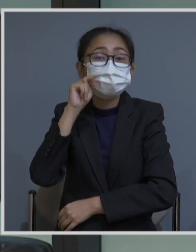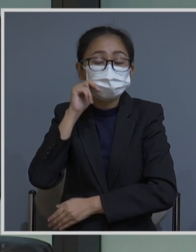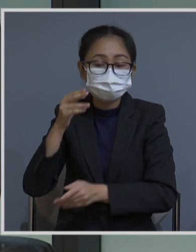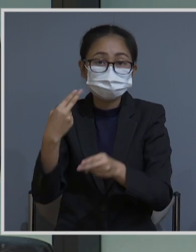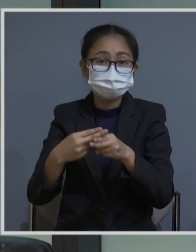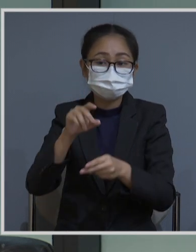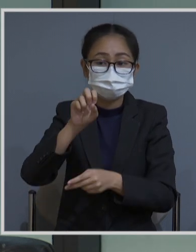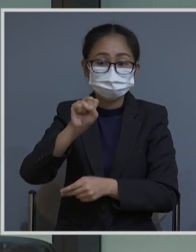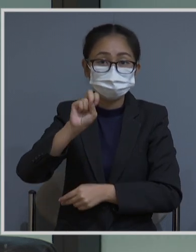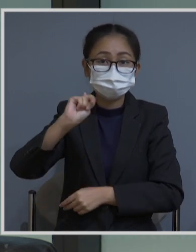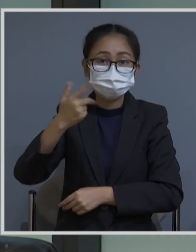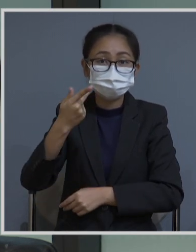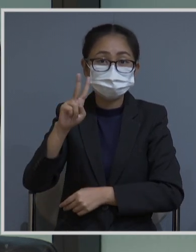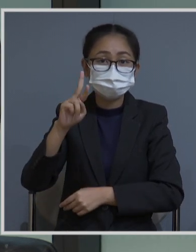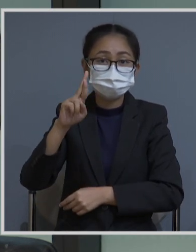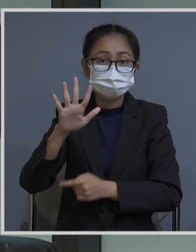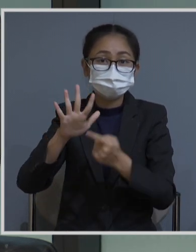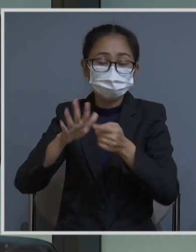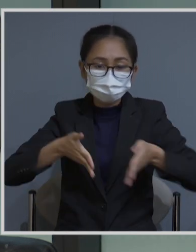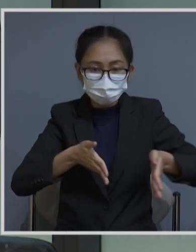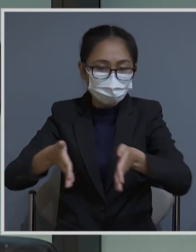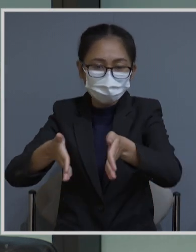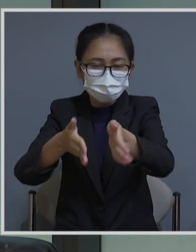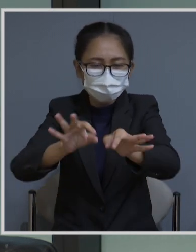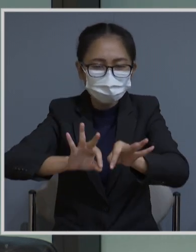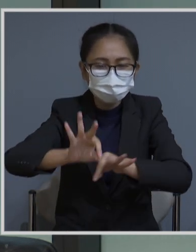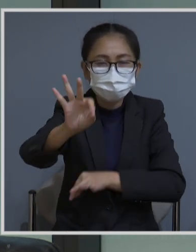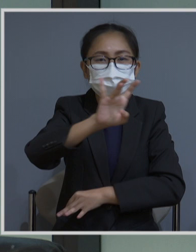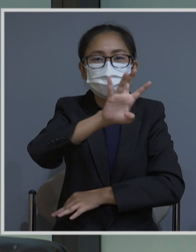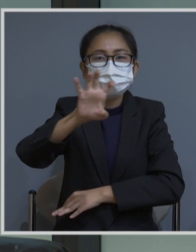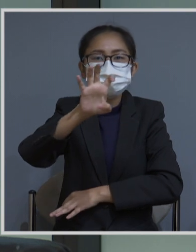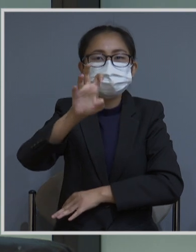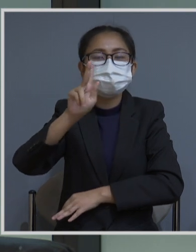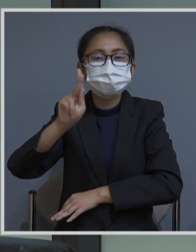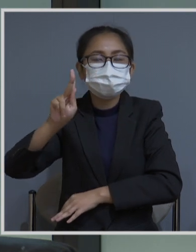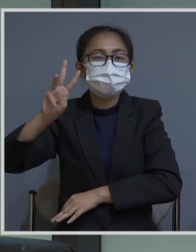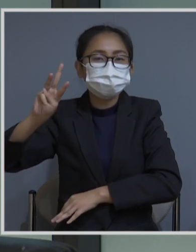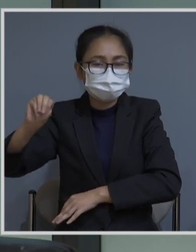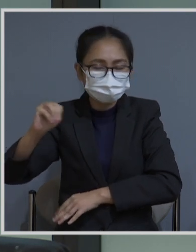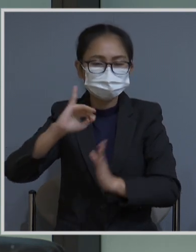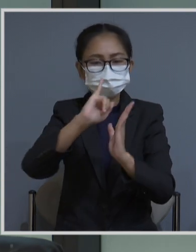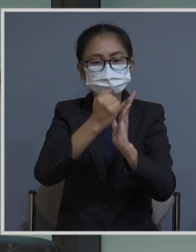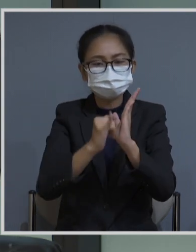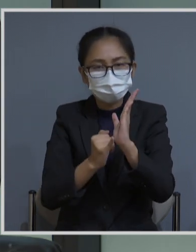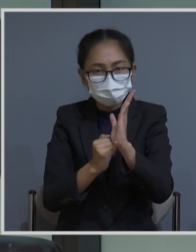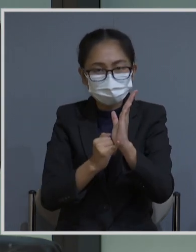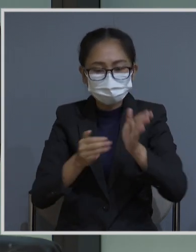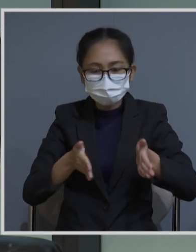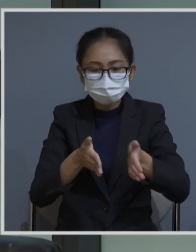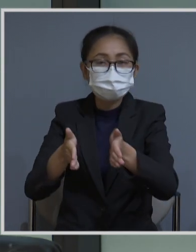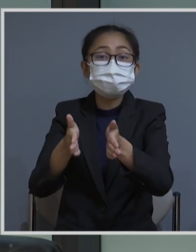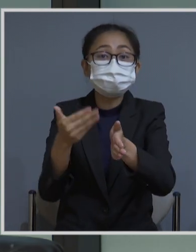แม่น้ำที่ยาว400กว่ากิโลกรัมผ่านพรมแดนจังหวัดเนี่ยมีประมาณอยู่ 5จังหวัด